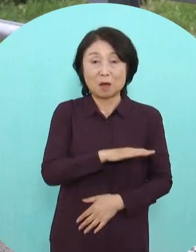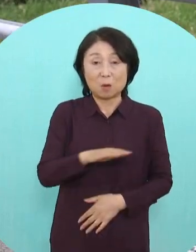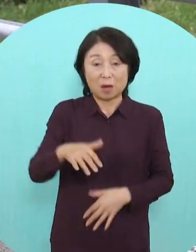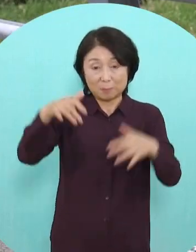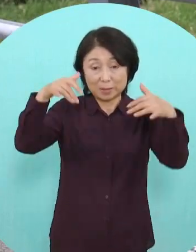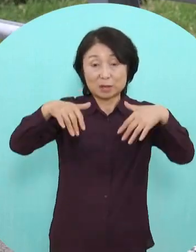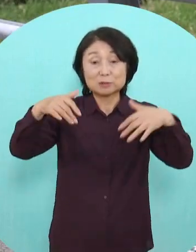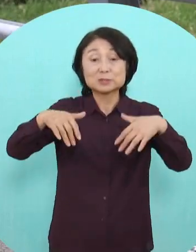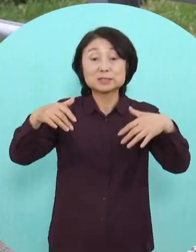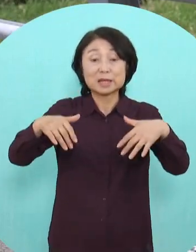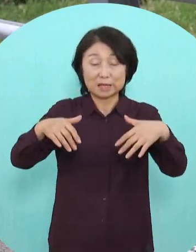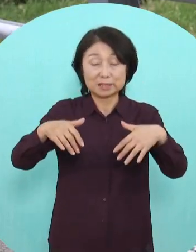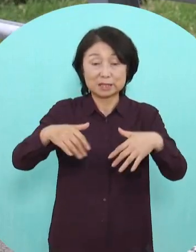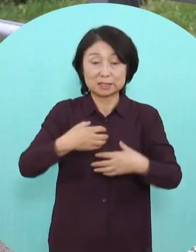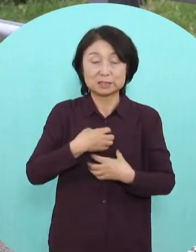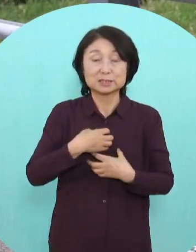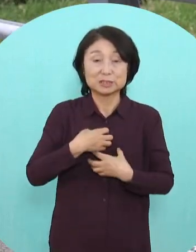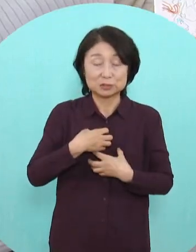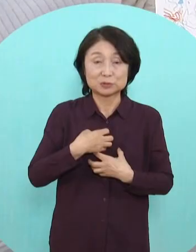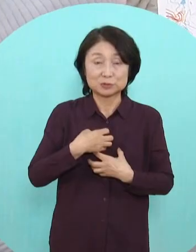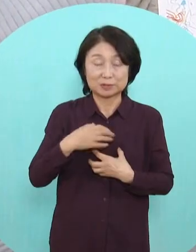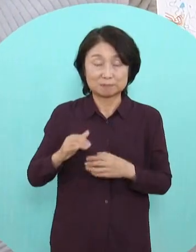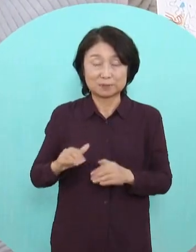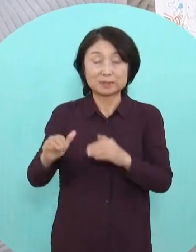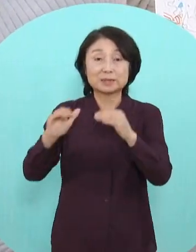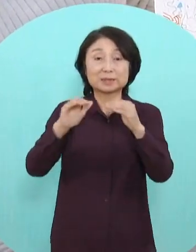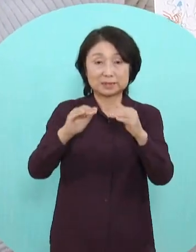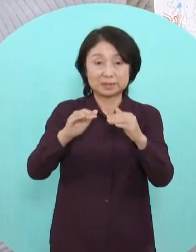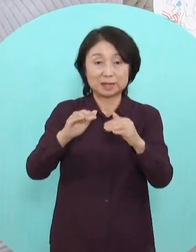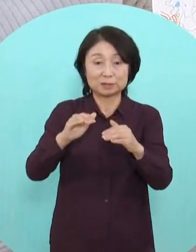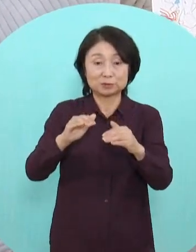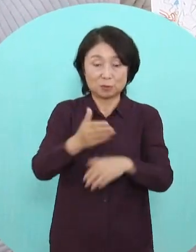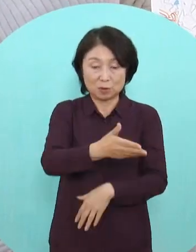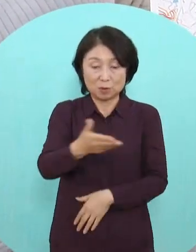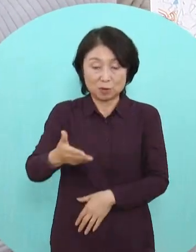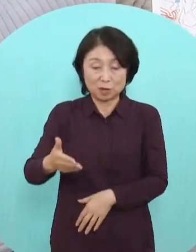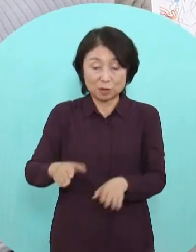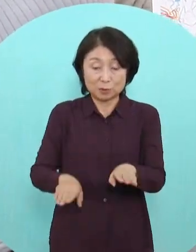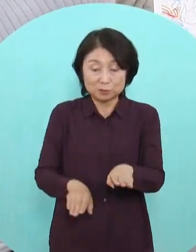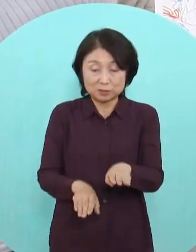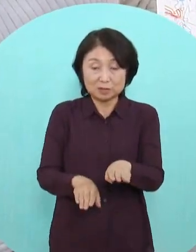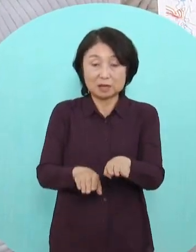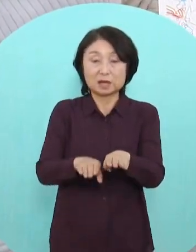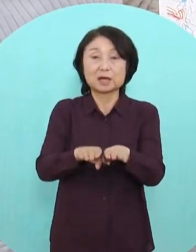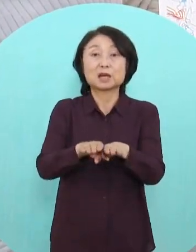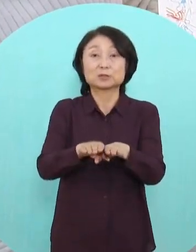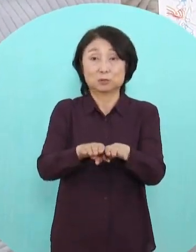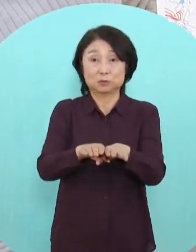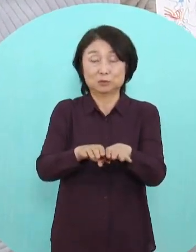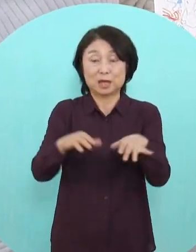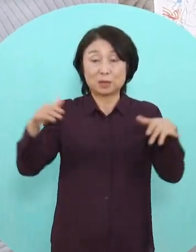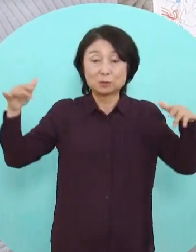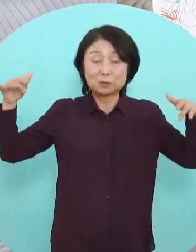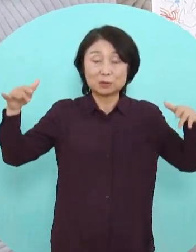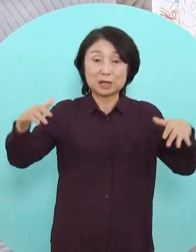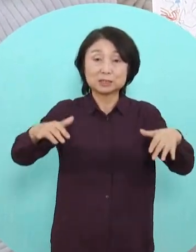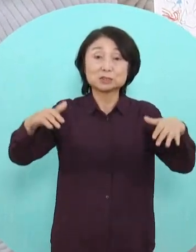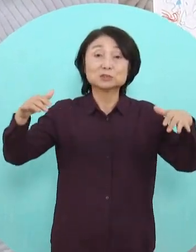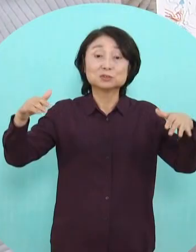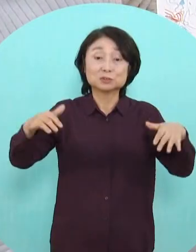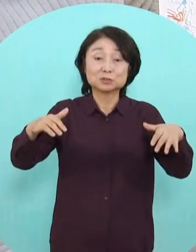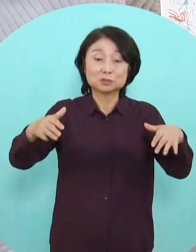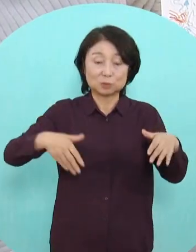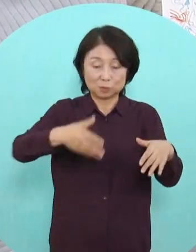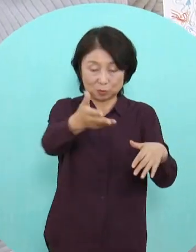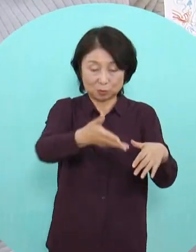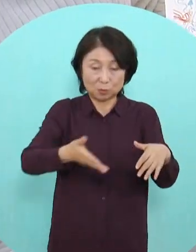時には浸水のリスクが非常に高くて、伏野川の水位が上がることで、はい、この2つの支流の川の水が